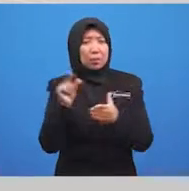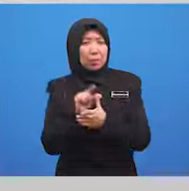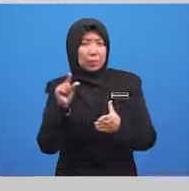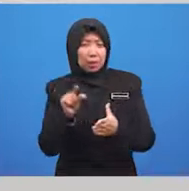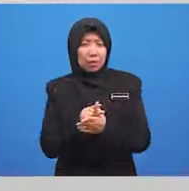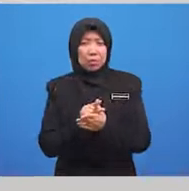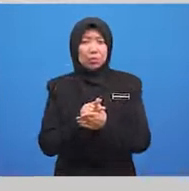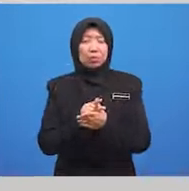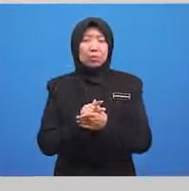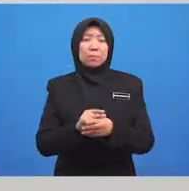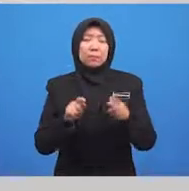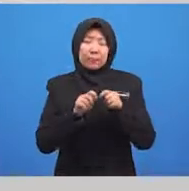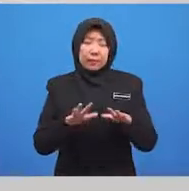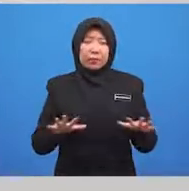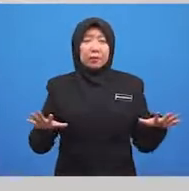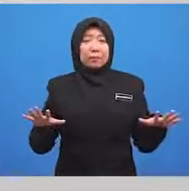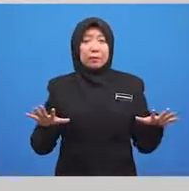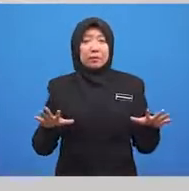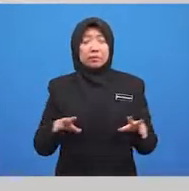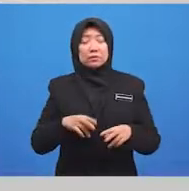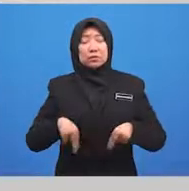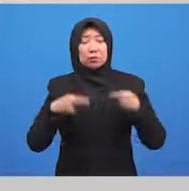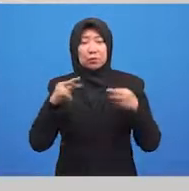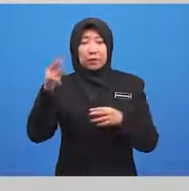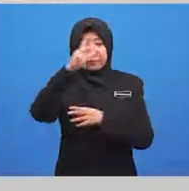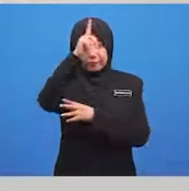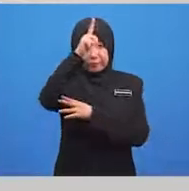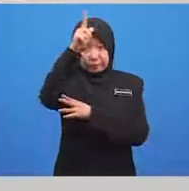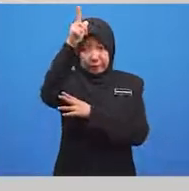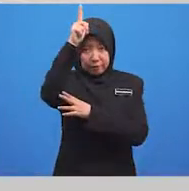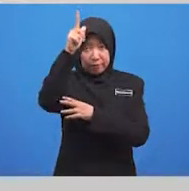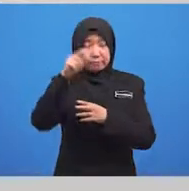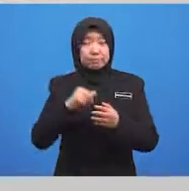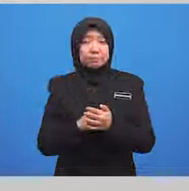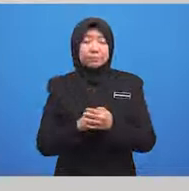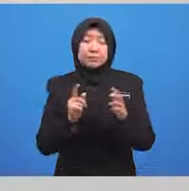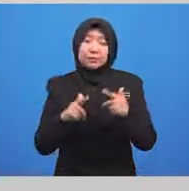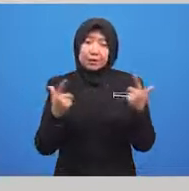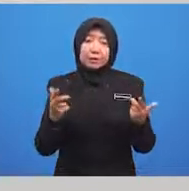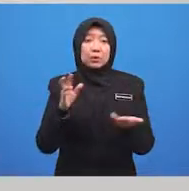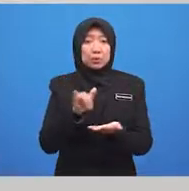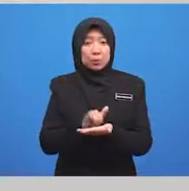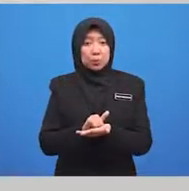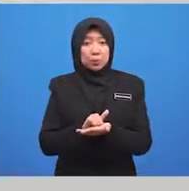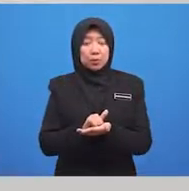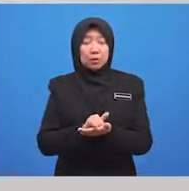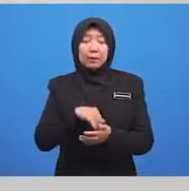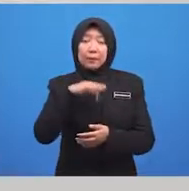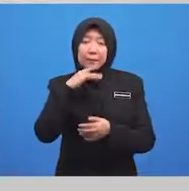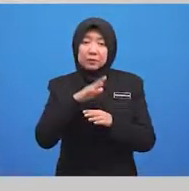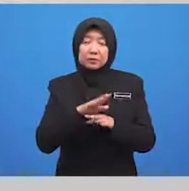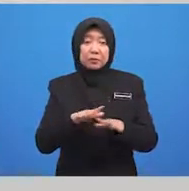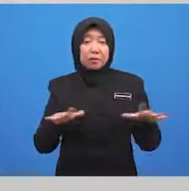dan sekitarnya juga mengganggu ketenteraman hidupan liar. Selain daripada itu, pencemaran